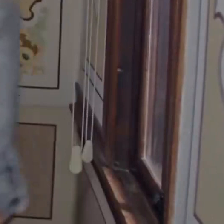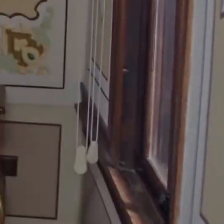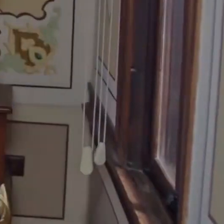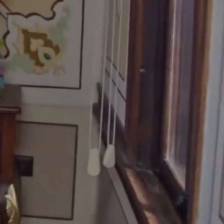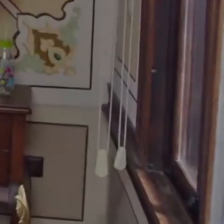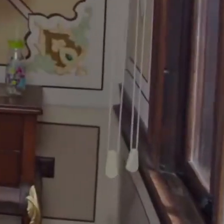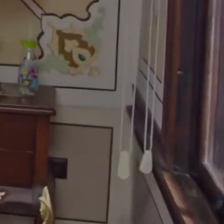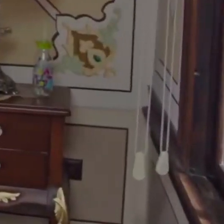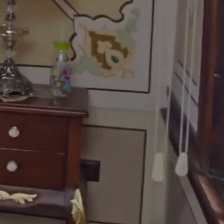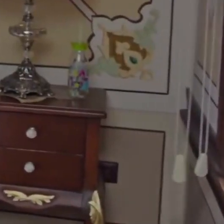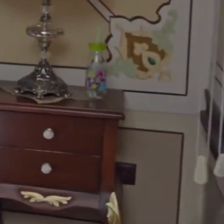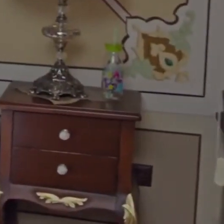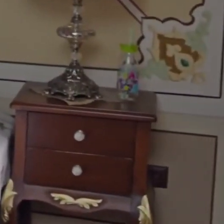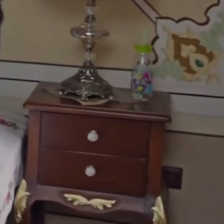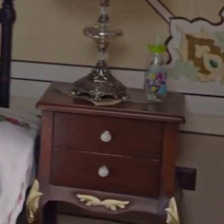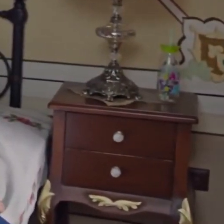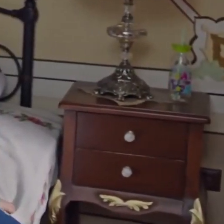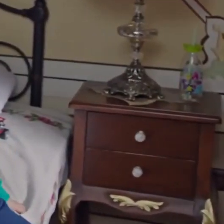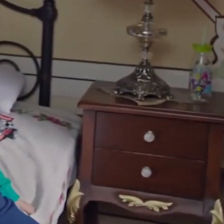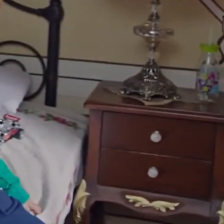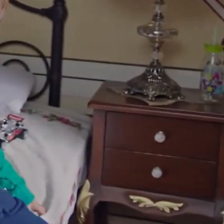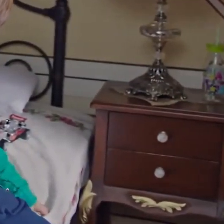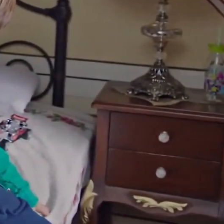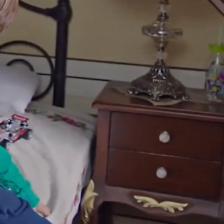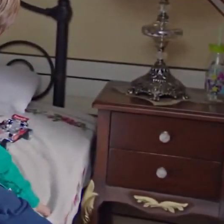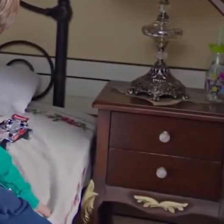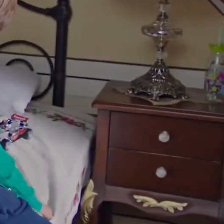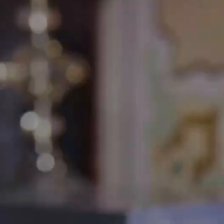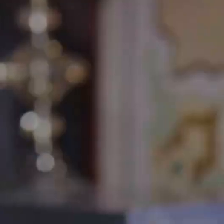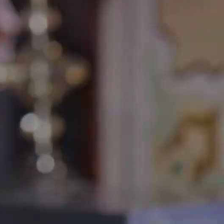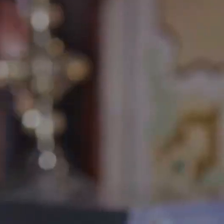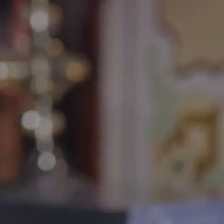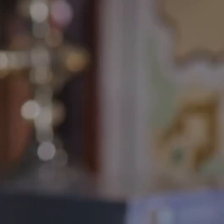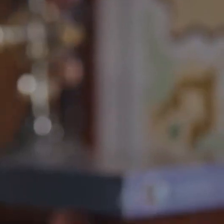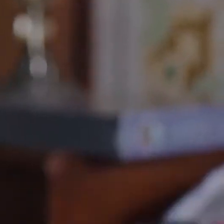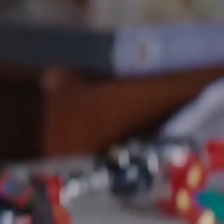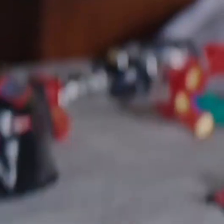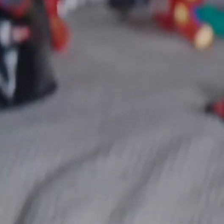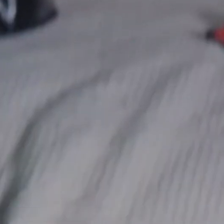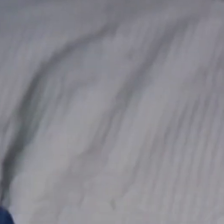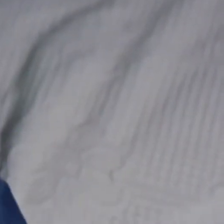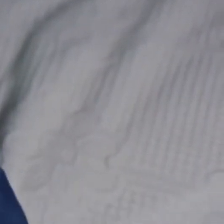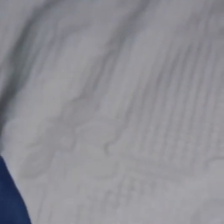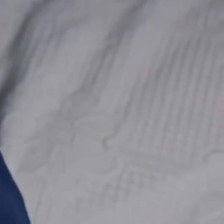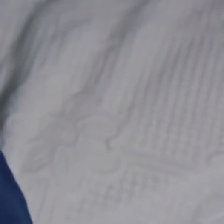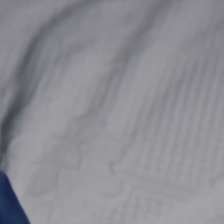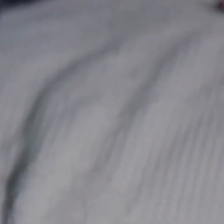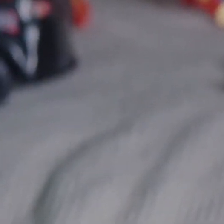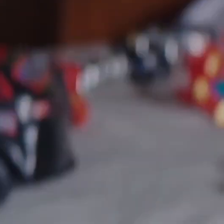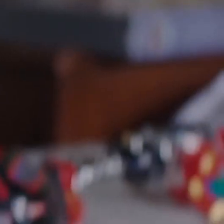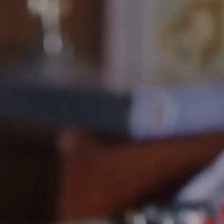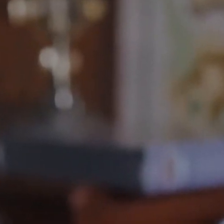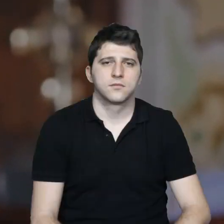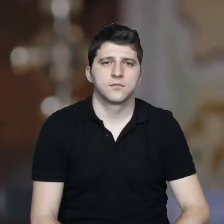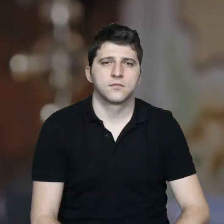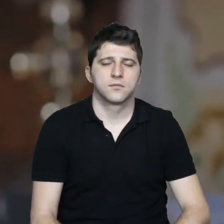vermedi. Kadın başını iki yana sallayarak ilerledi. Hizmetliyle beraber odadan çıkıp kapıyı da kapattılar. Arda yumruklarını sıkıyor oturduğu